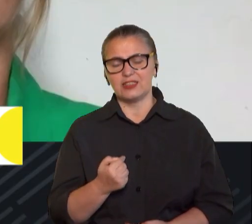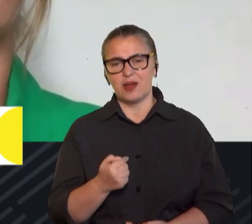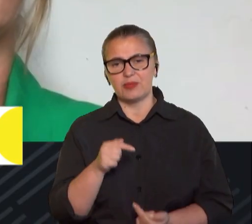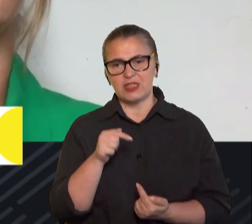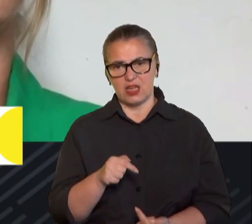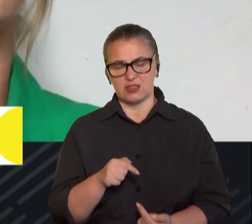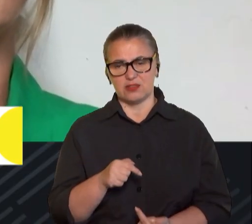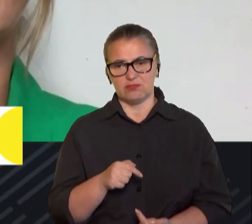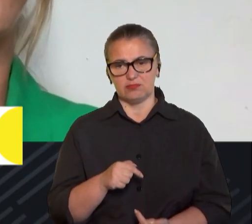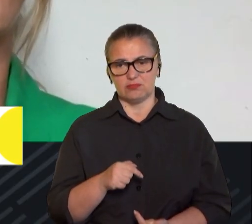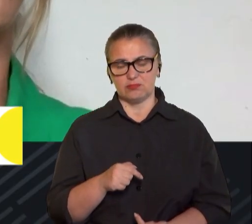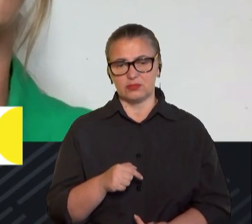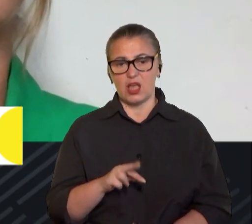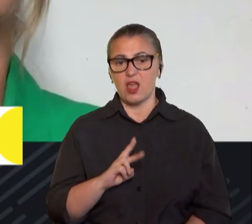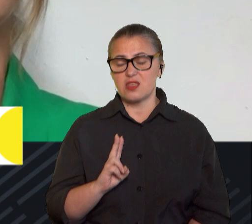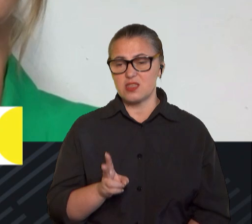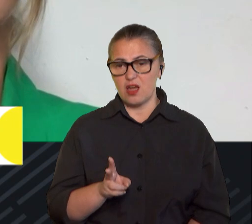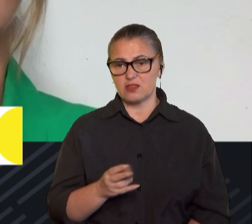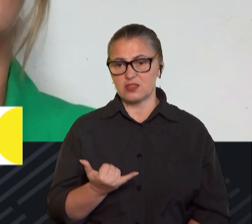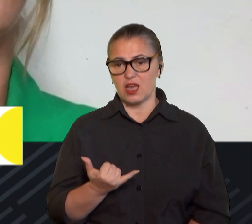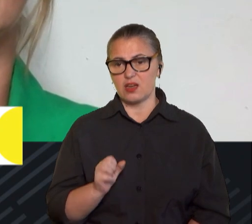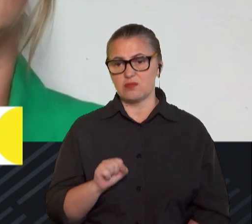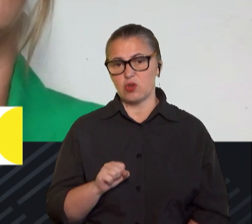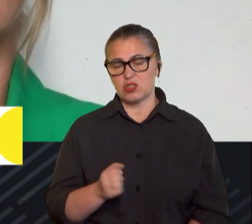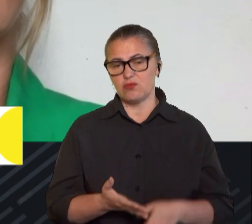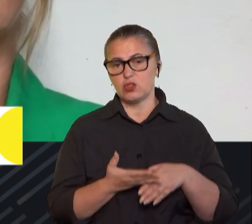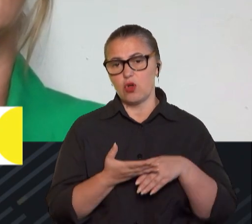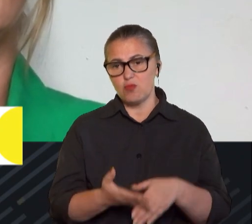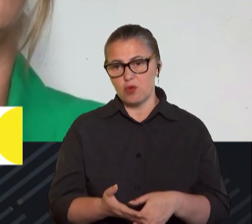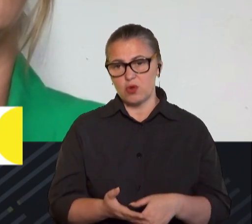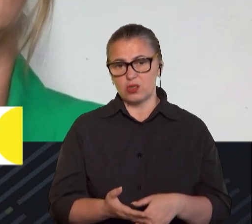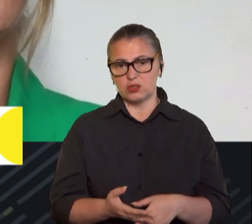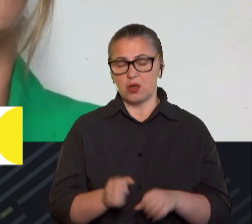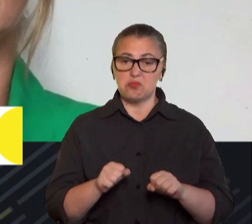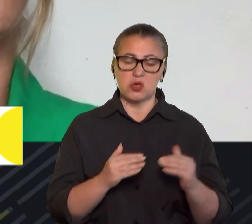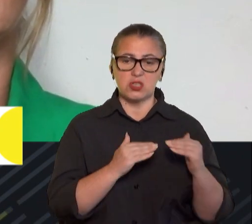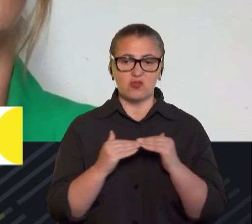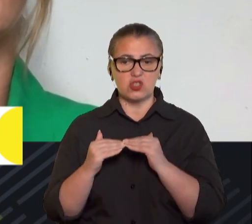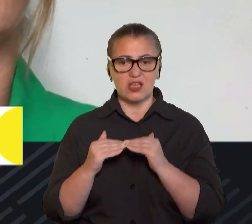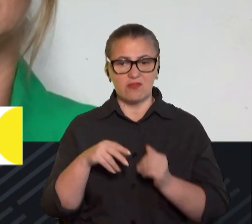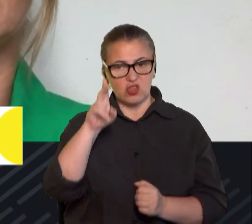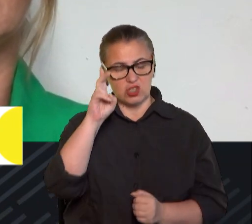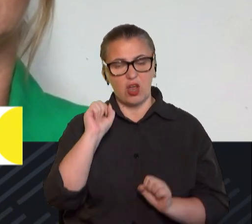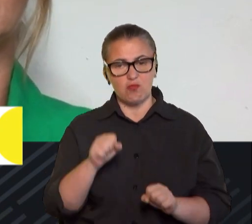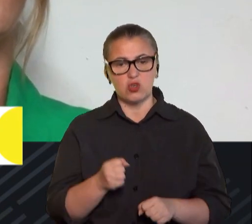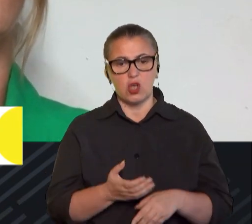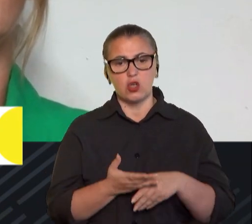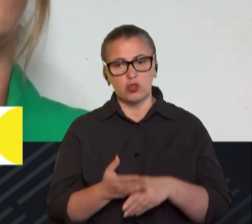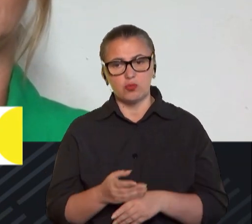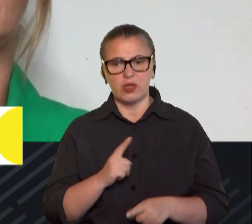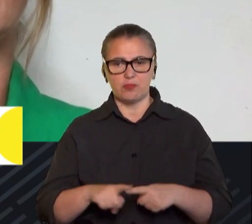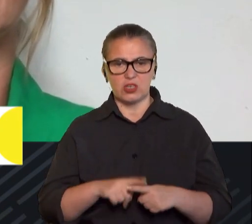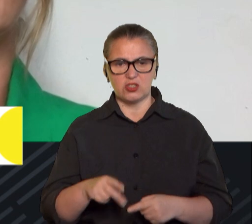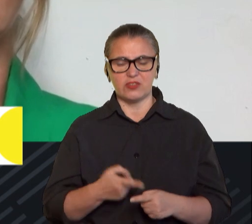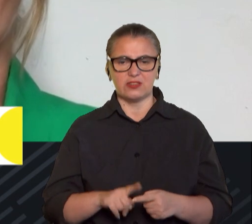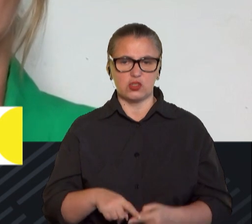і як зараз, можливо, допомогти, можливо, на рівні держави, якось їм можна допомогти і пришвидшити цю